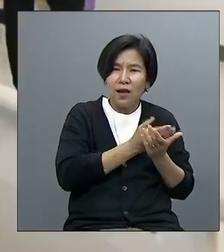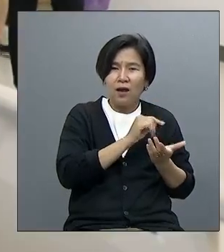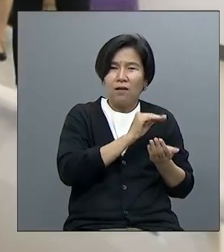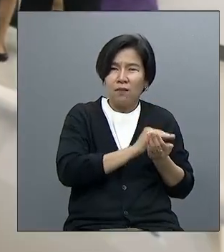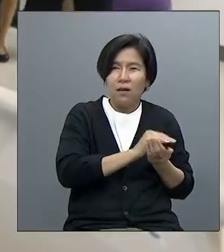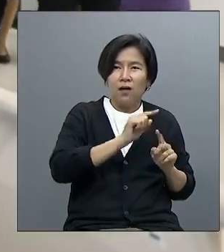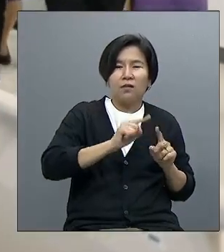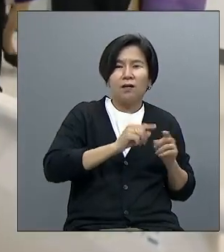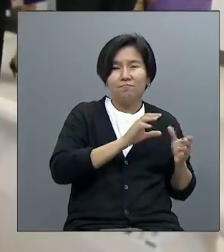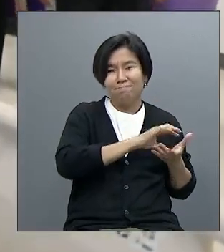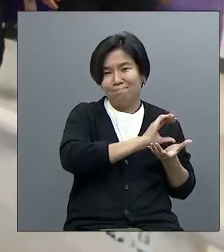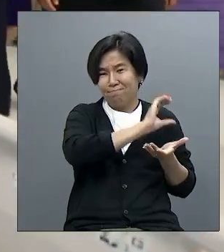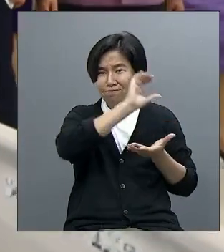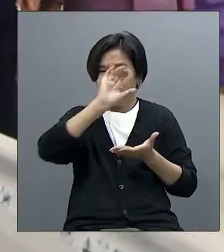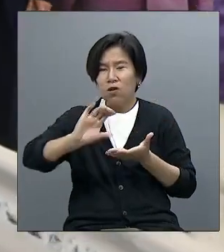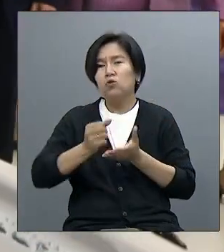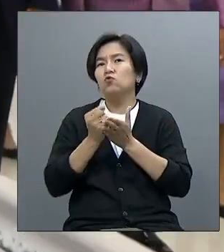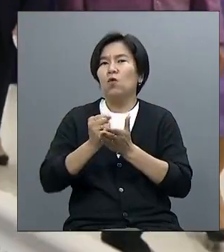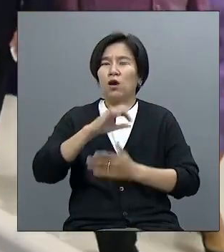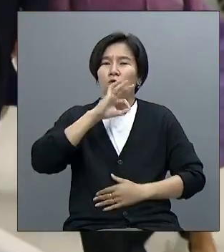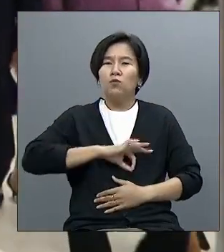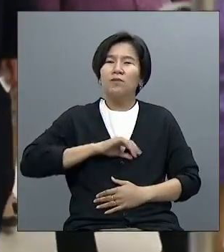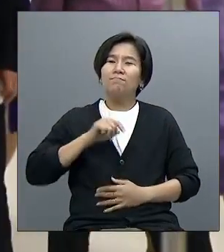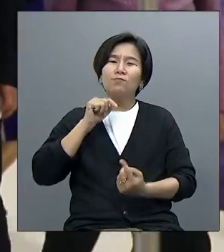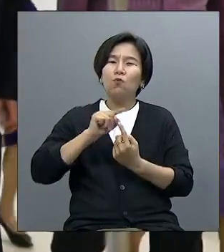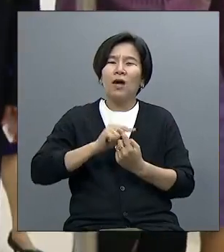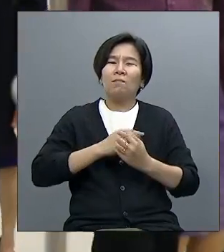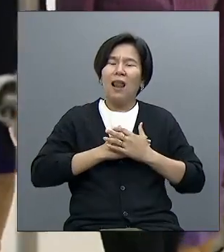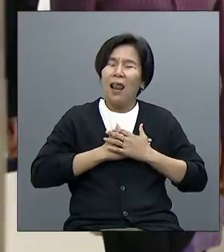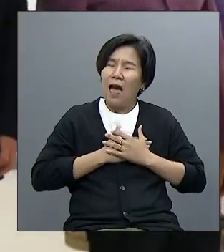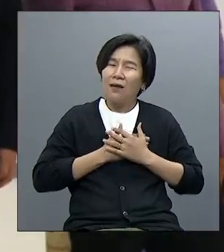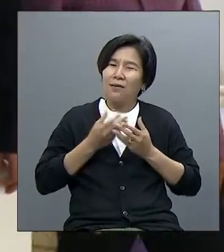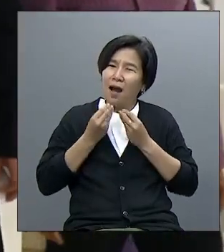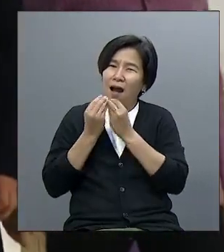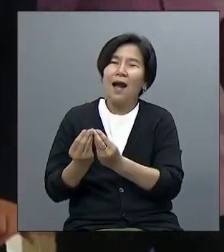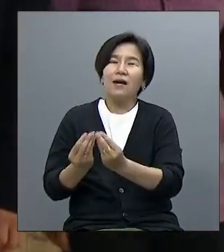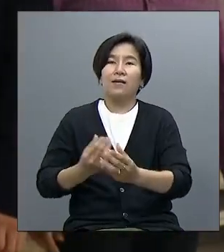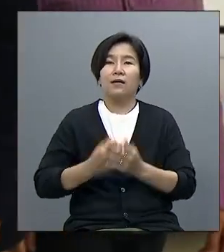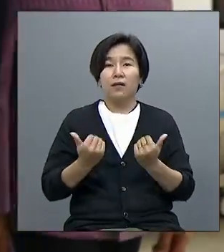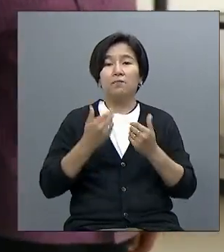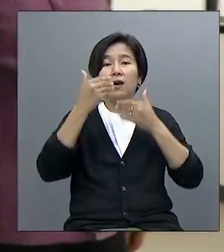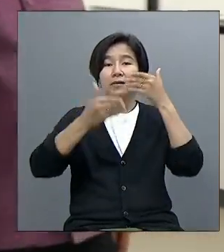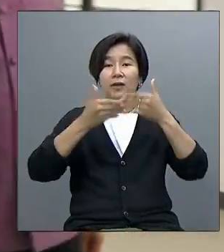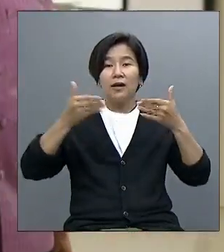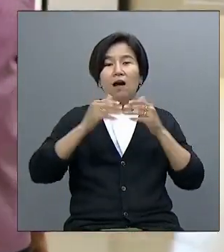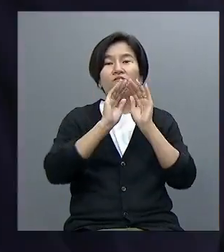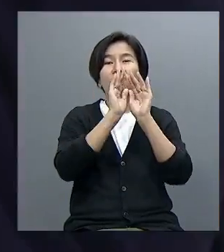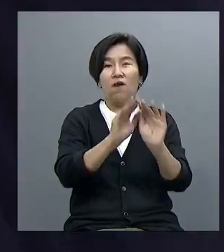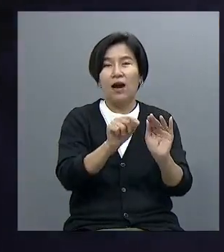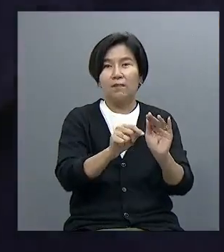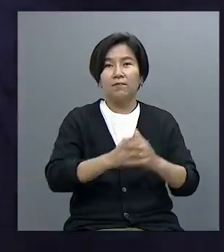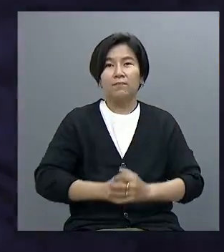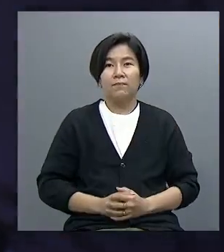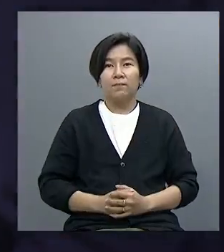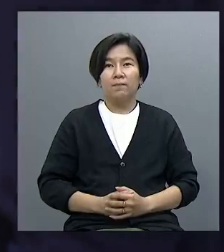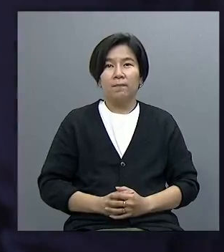าครับ ค่ะก็ถือว่าเป็นเรื่องที่น่าชื่นใจแล้วก็เป็นอีกหนึ่งกิจกรรมดีๆที่นำมาฝากคุณผู้ชมนะคะแต่บอกว่ายังไม่จบ